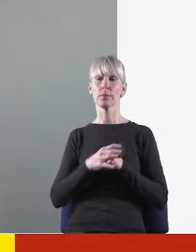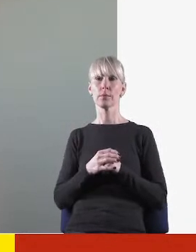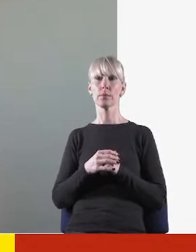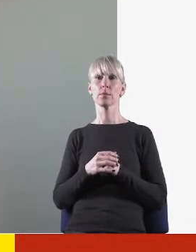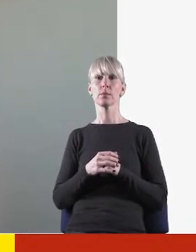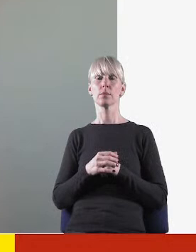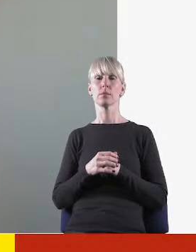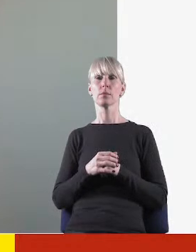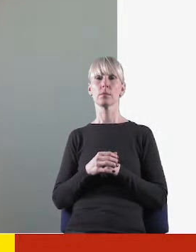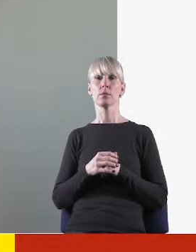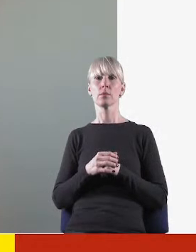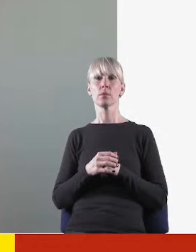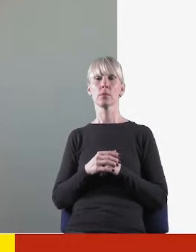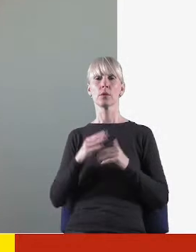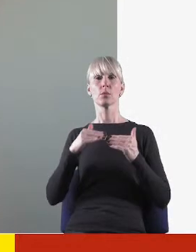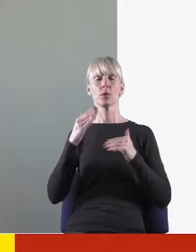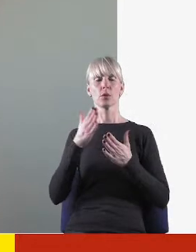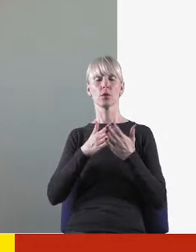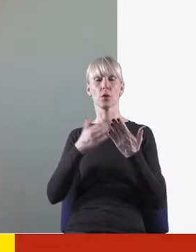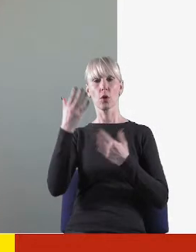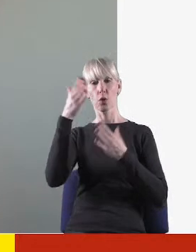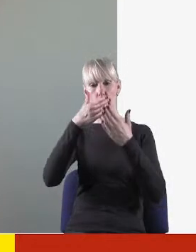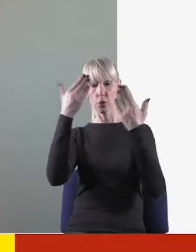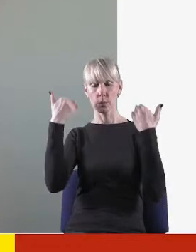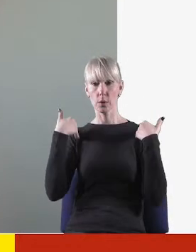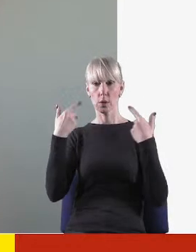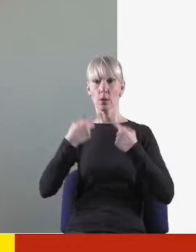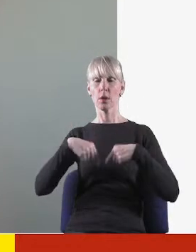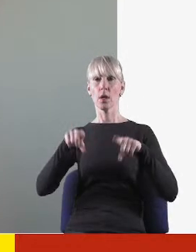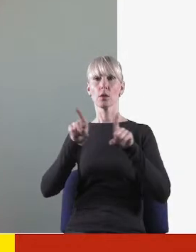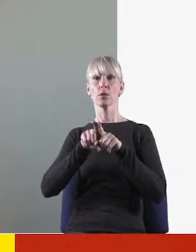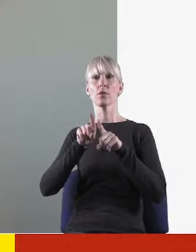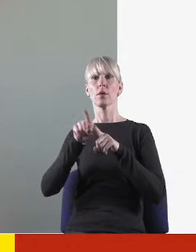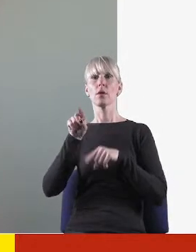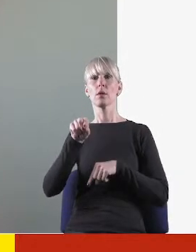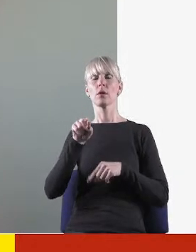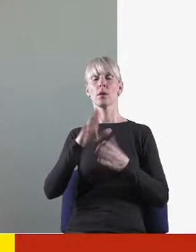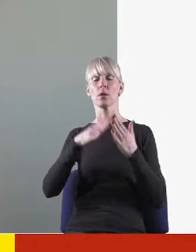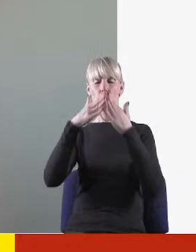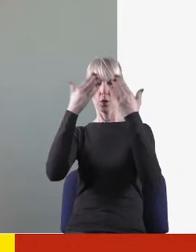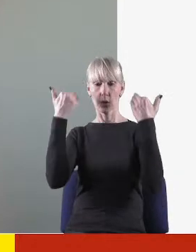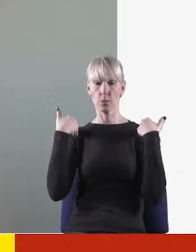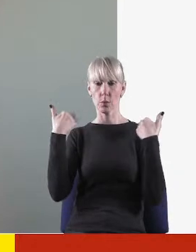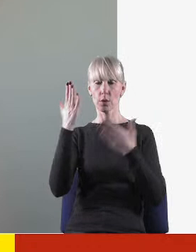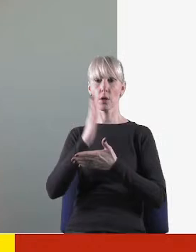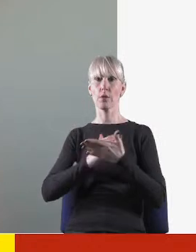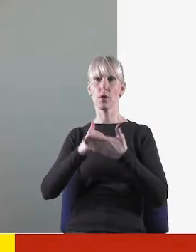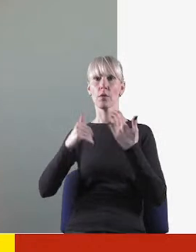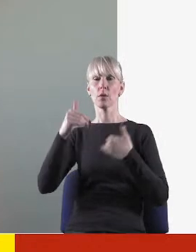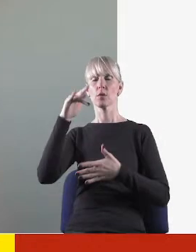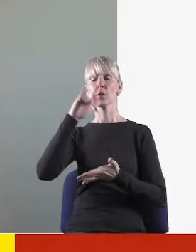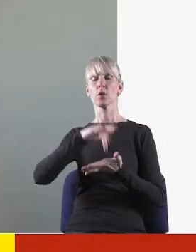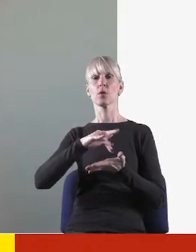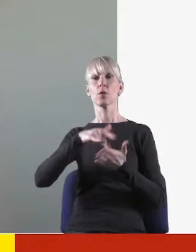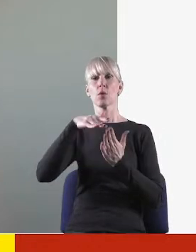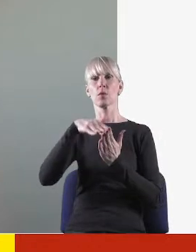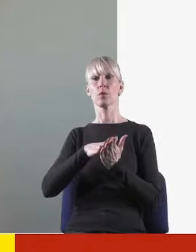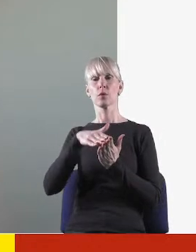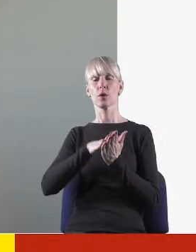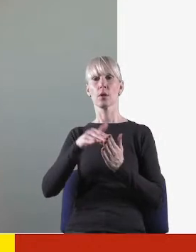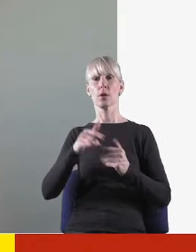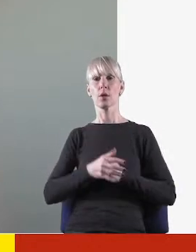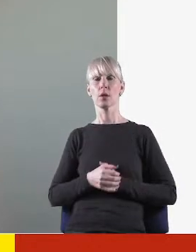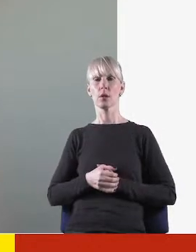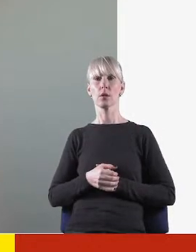Szpital Psychiatryczny w Łodzi i jeden projekt realizowany przez Szpital Wojewódzki w Sieradzu,